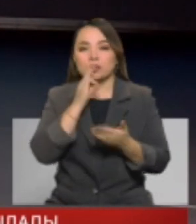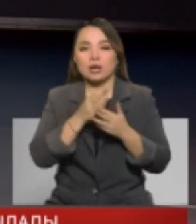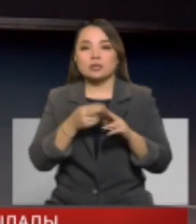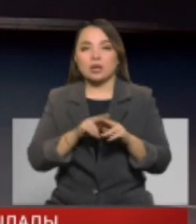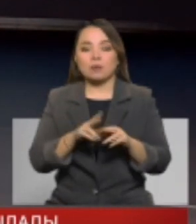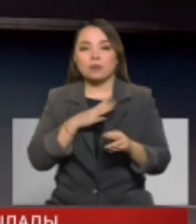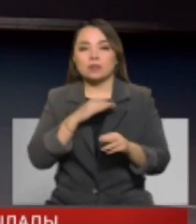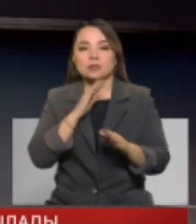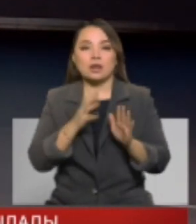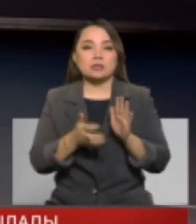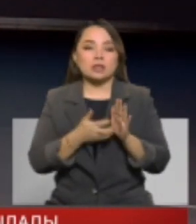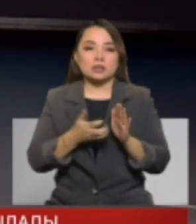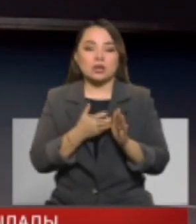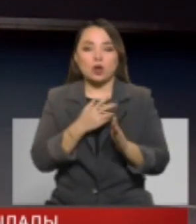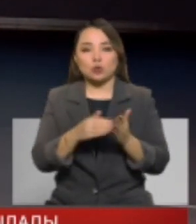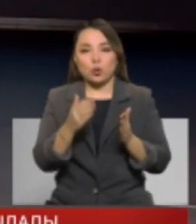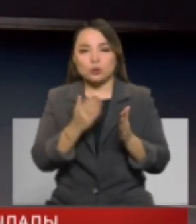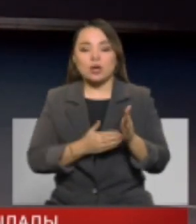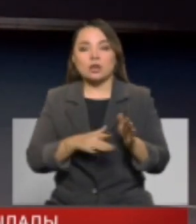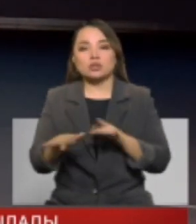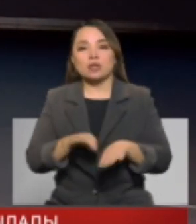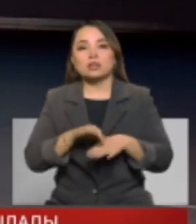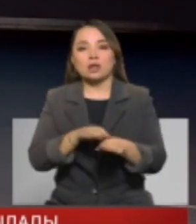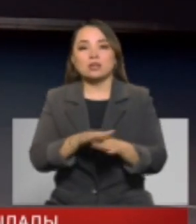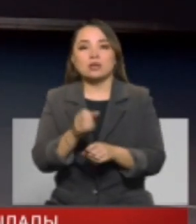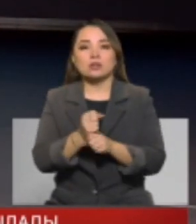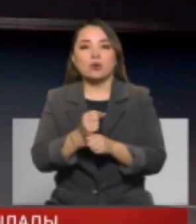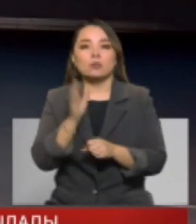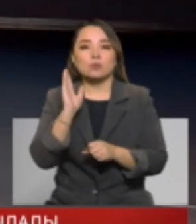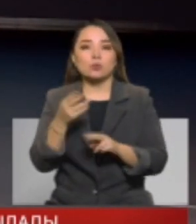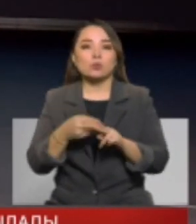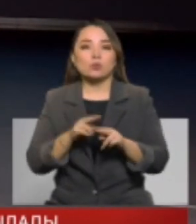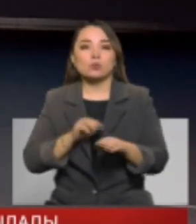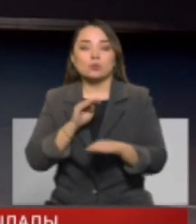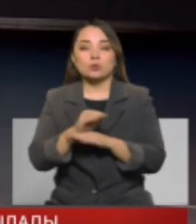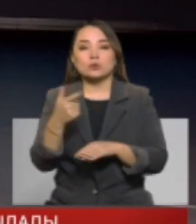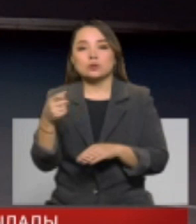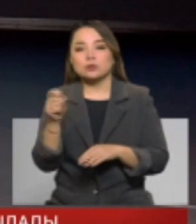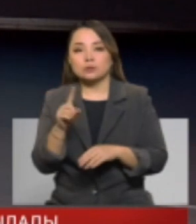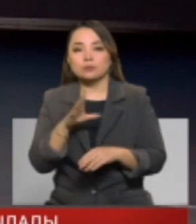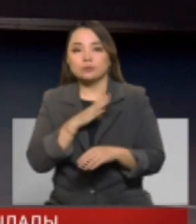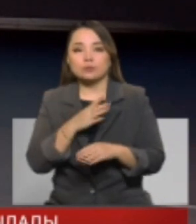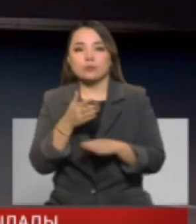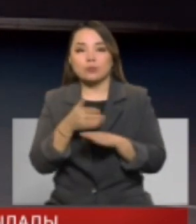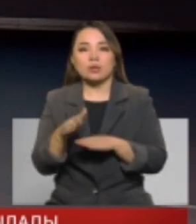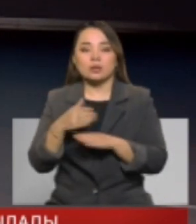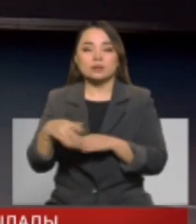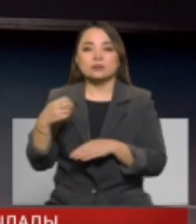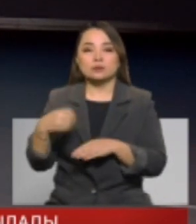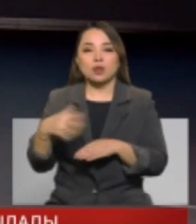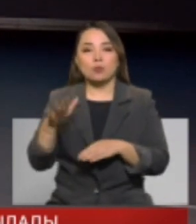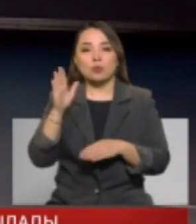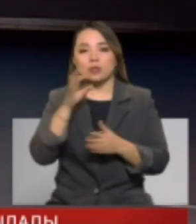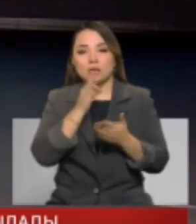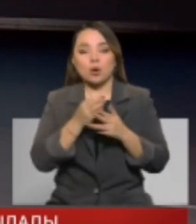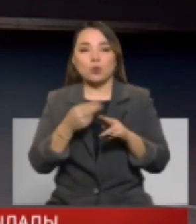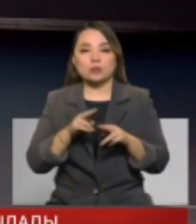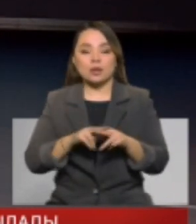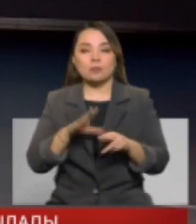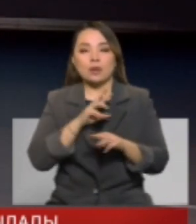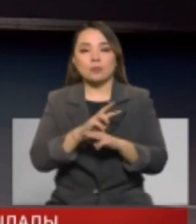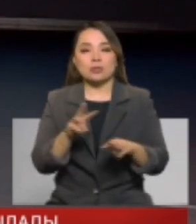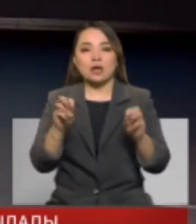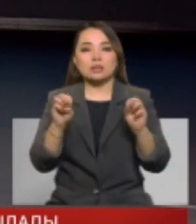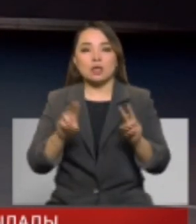елдегі тапшылықты жою үшін осындай шара жасалып отыр. Оның үстіне сұйытылған газ біртіндеп қымбаттай бермек. Ол үшін